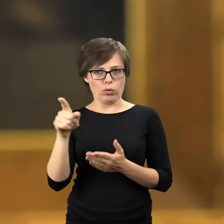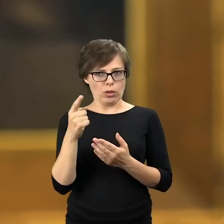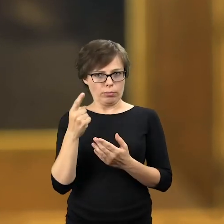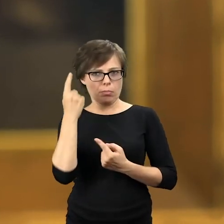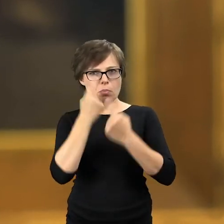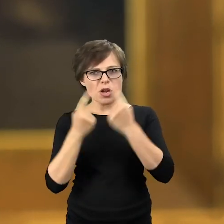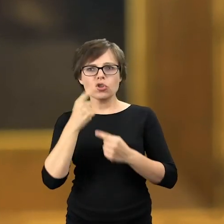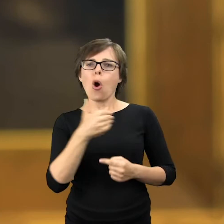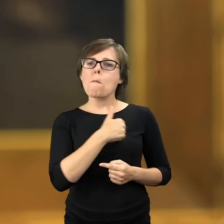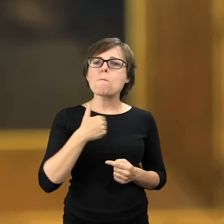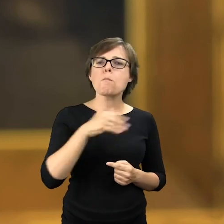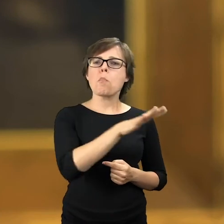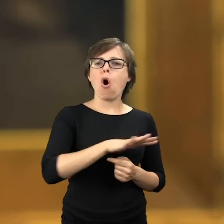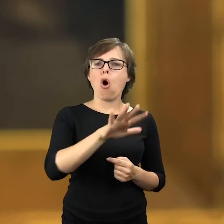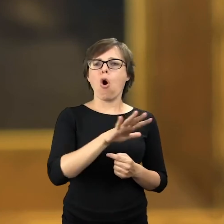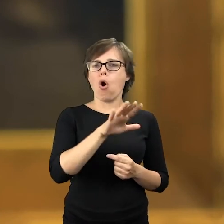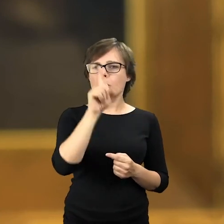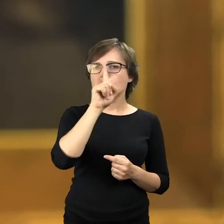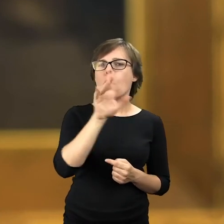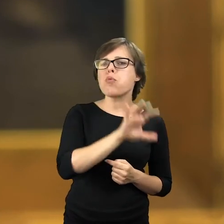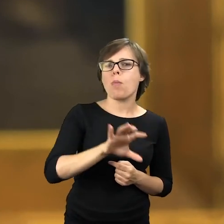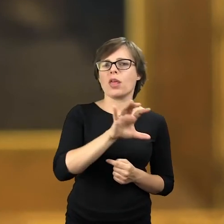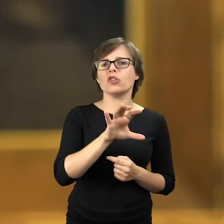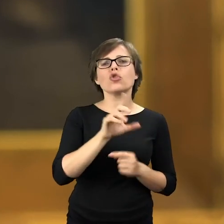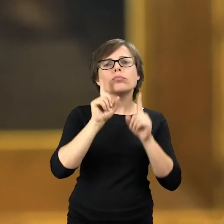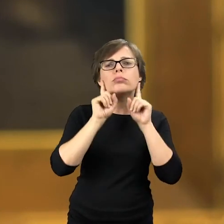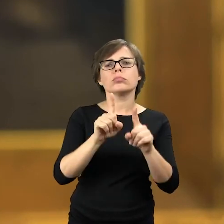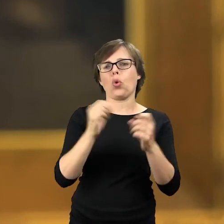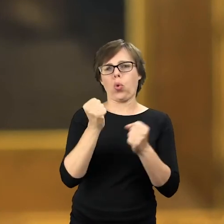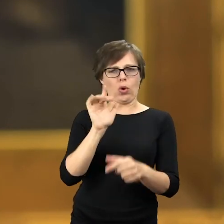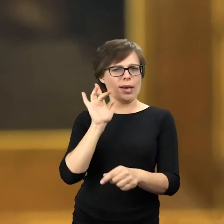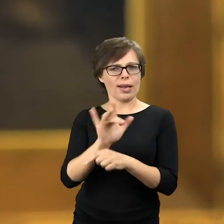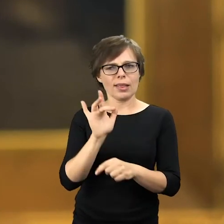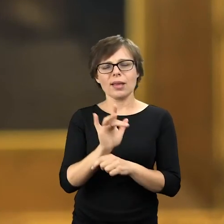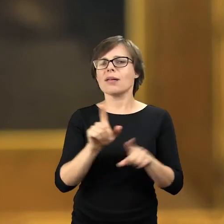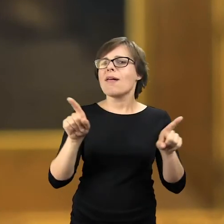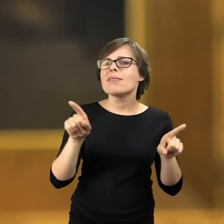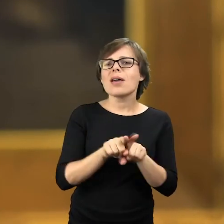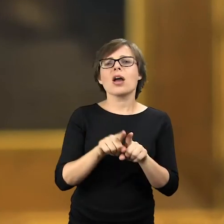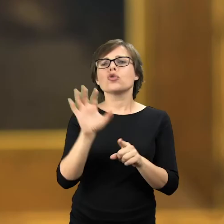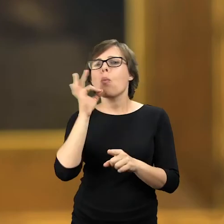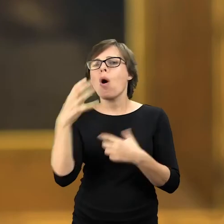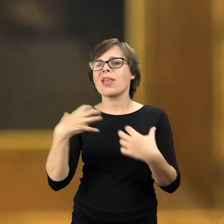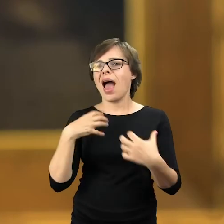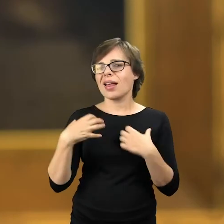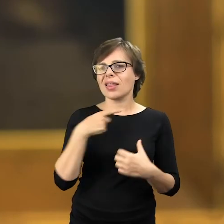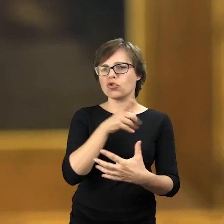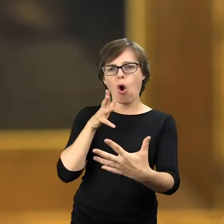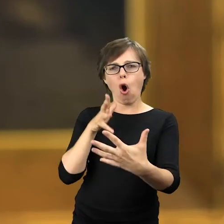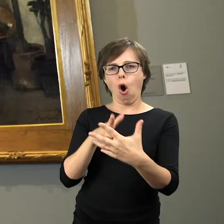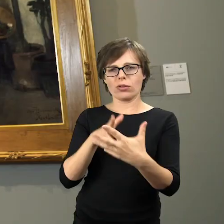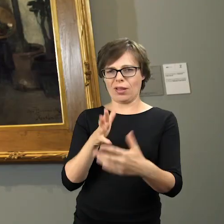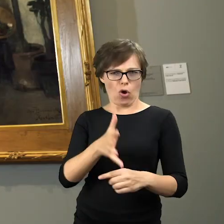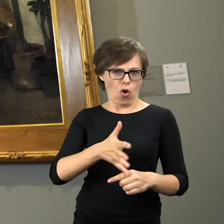Polsce była dość krytycznie i ostrożnie oceniała twórczość młodych